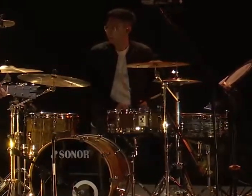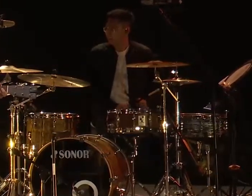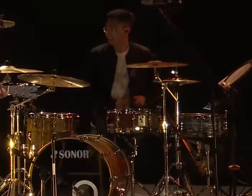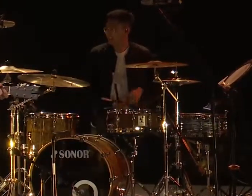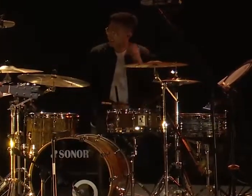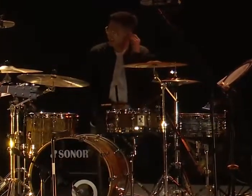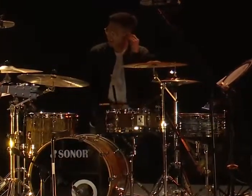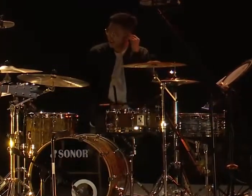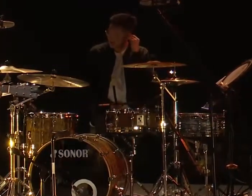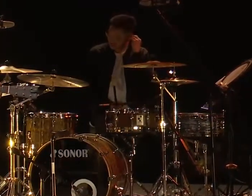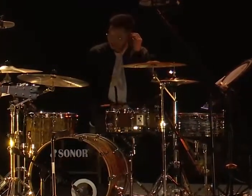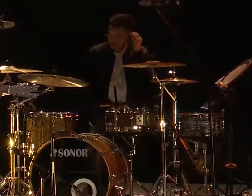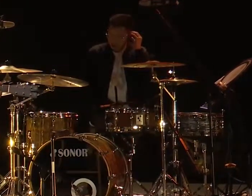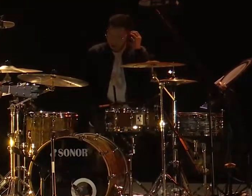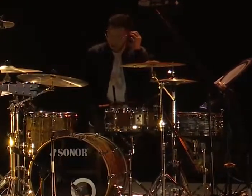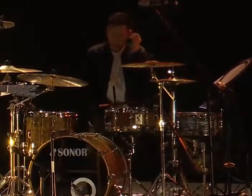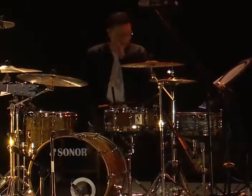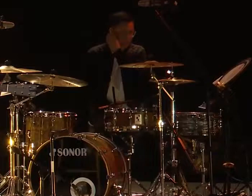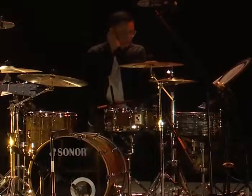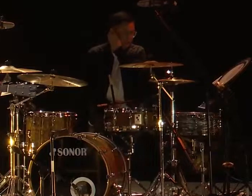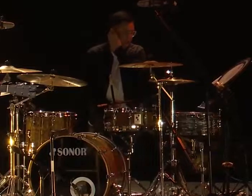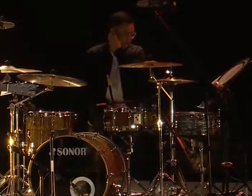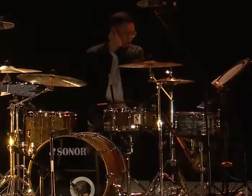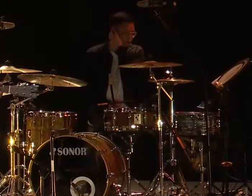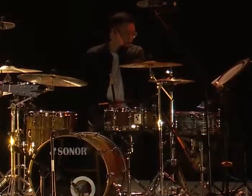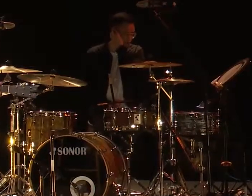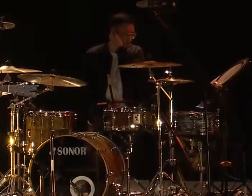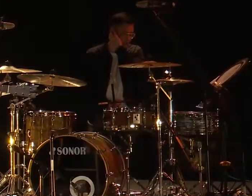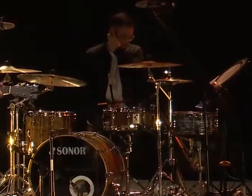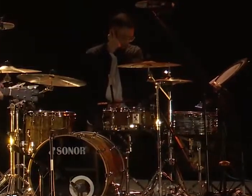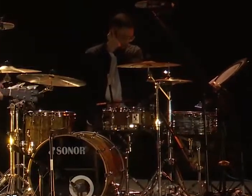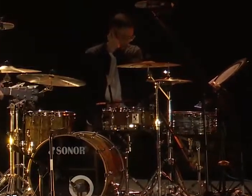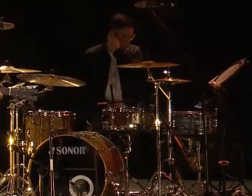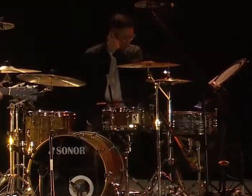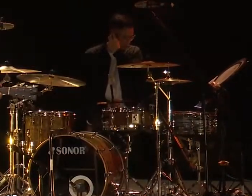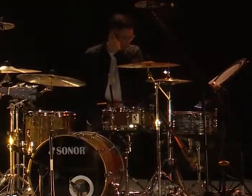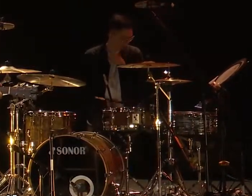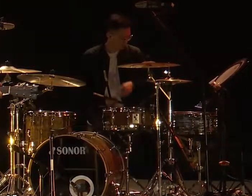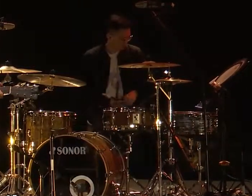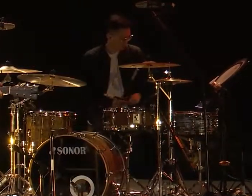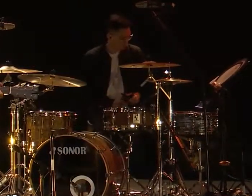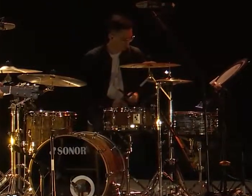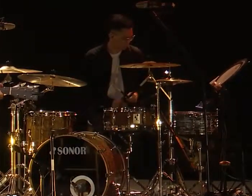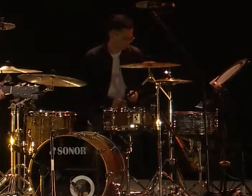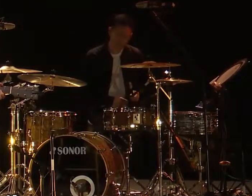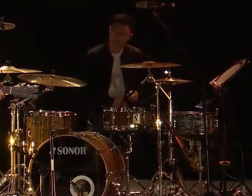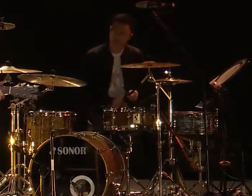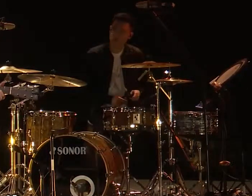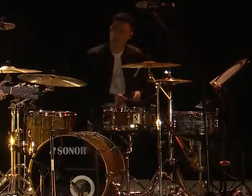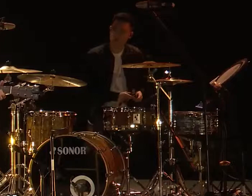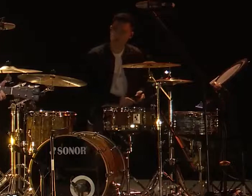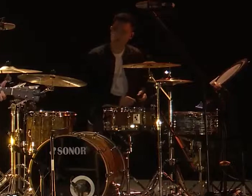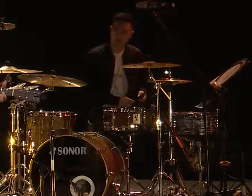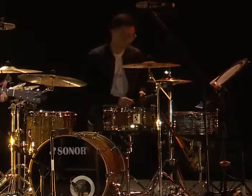Pencipta semesta, memberi kehidupan, layak